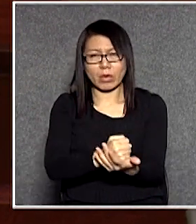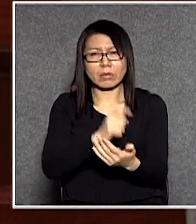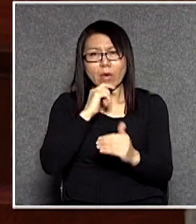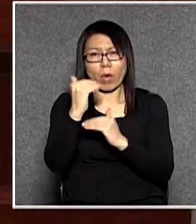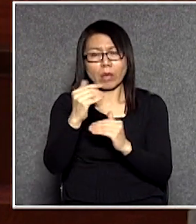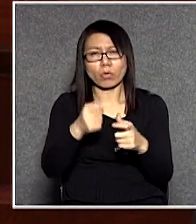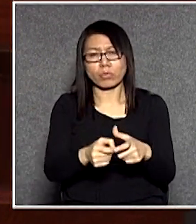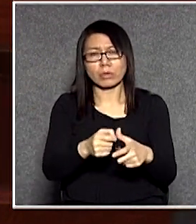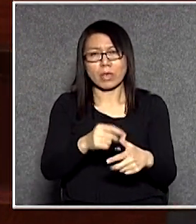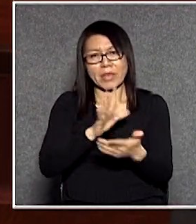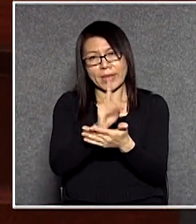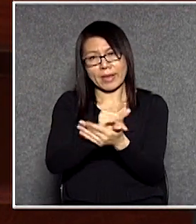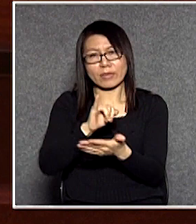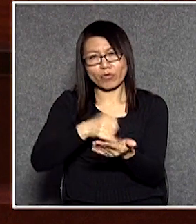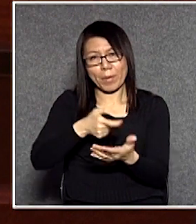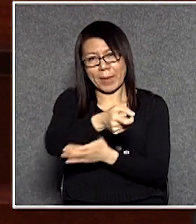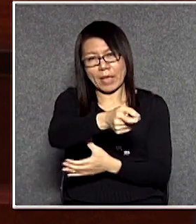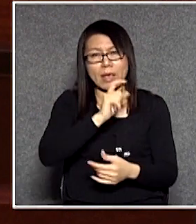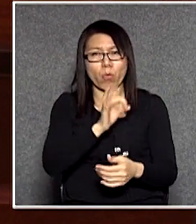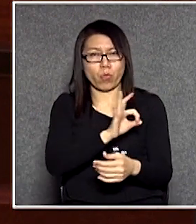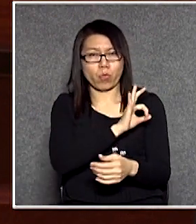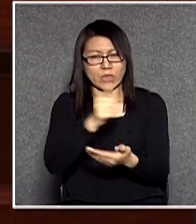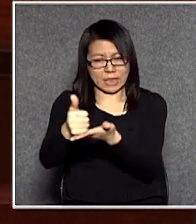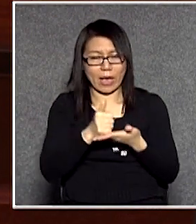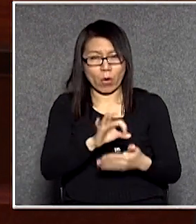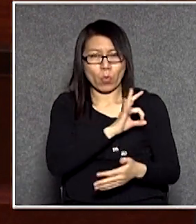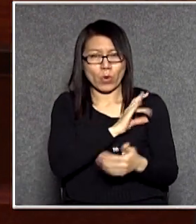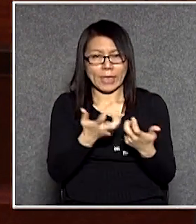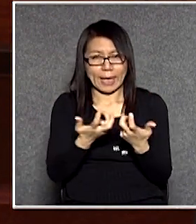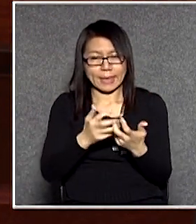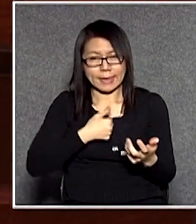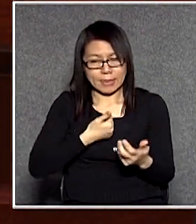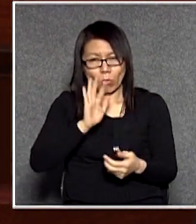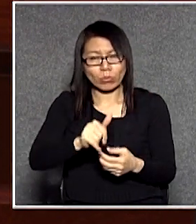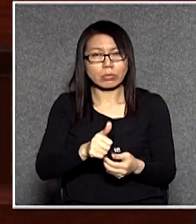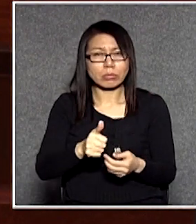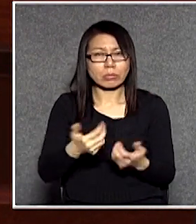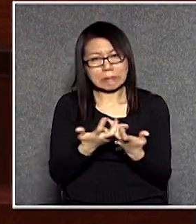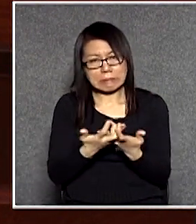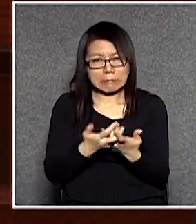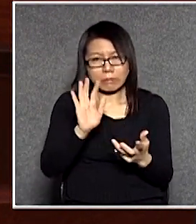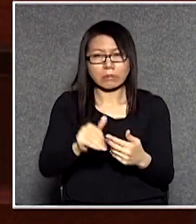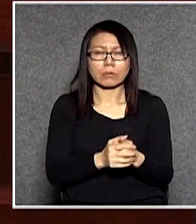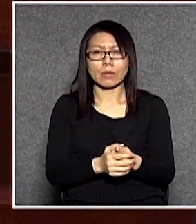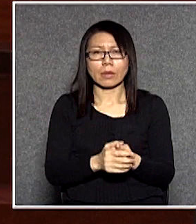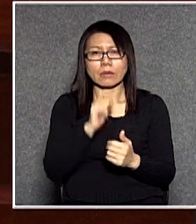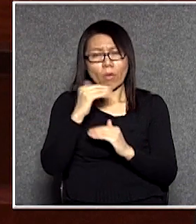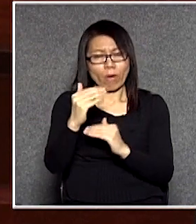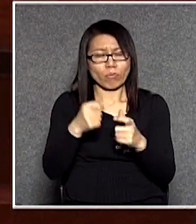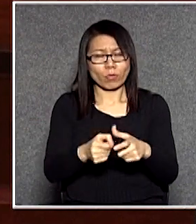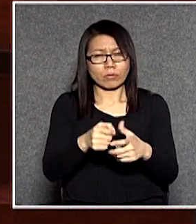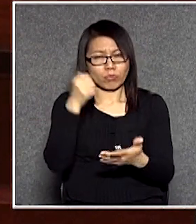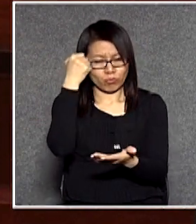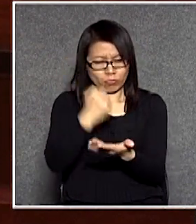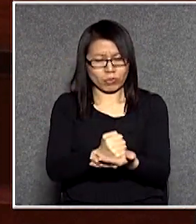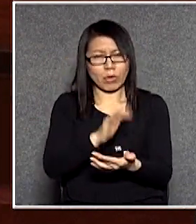每年報税就得噶啦，揾個會計師，係嘛？即係佢有限公司註冊就